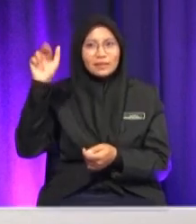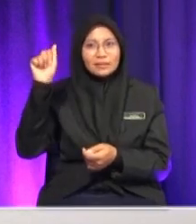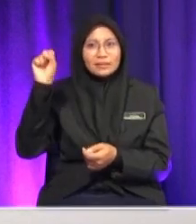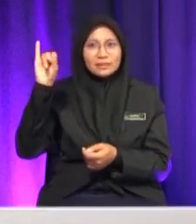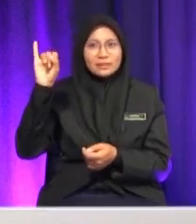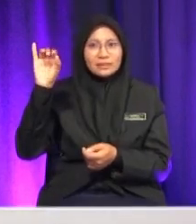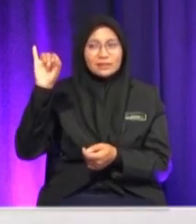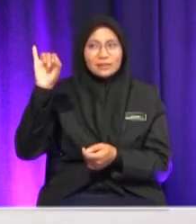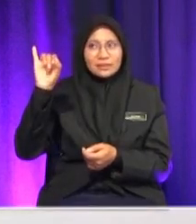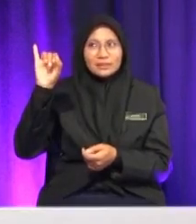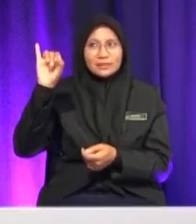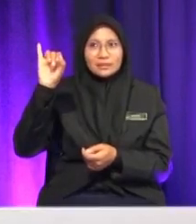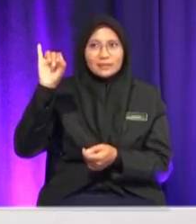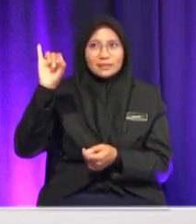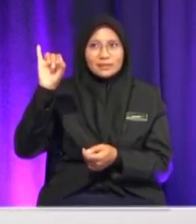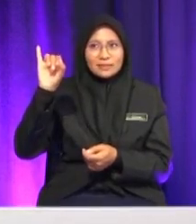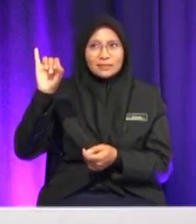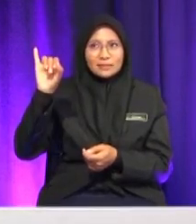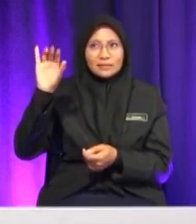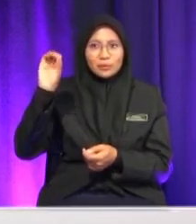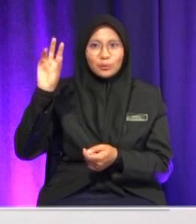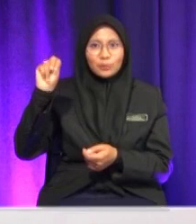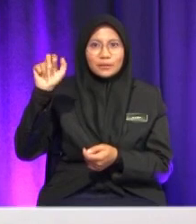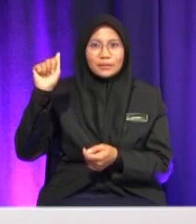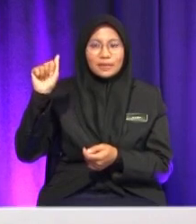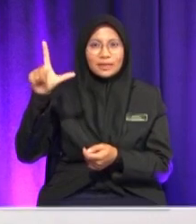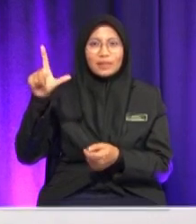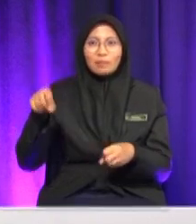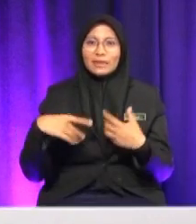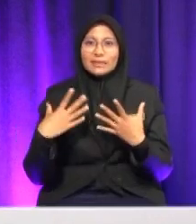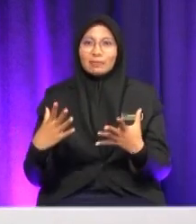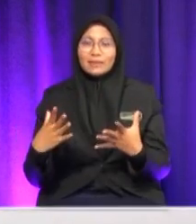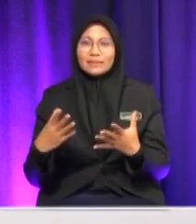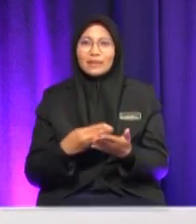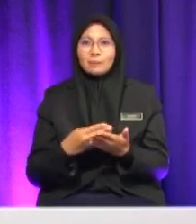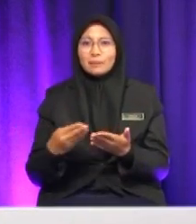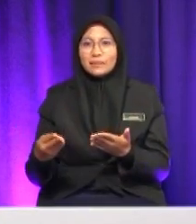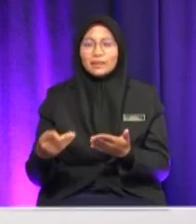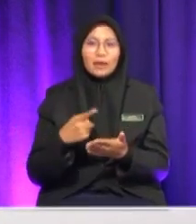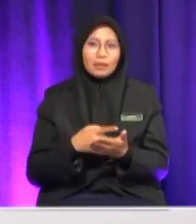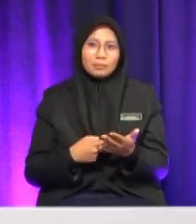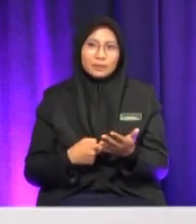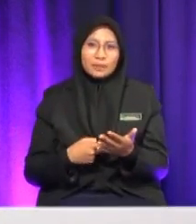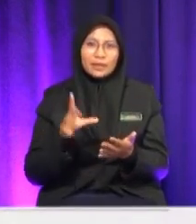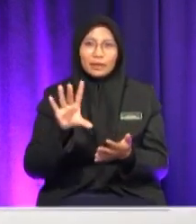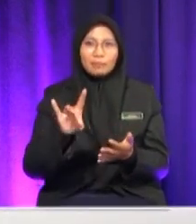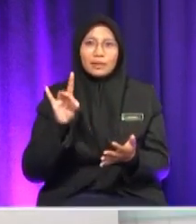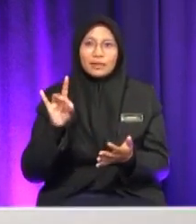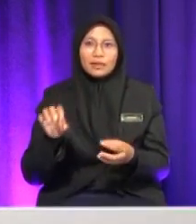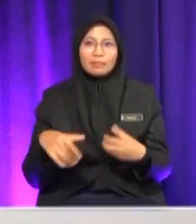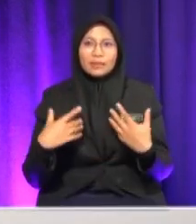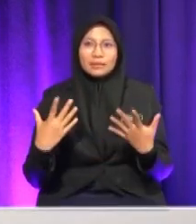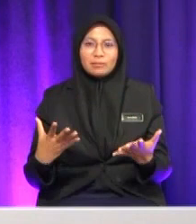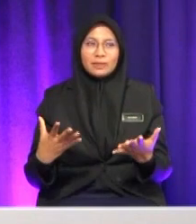hendak membelanjakan wang. And keduanya adalah kita haruslah bersikap rasional untuk